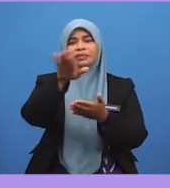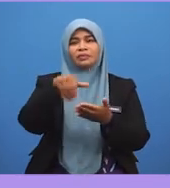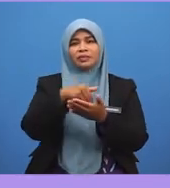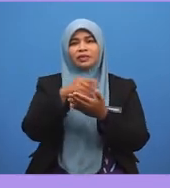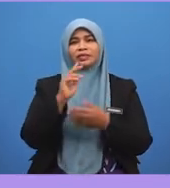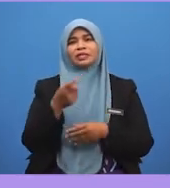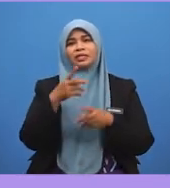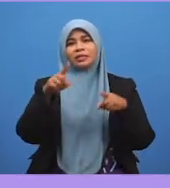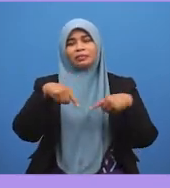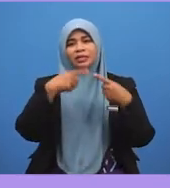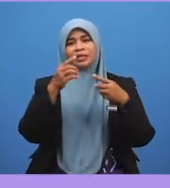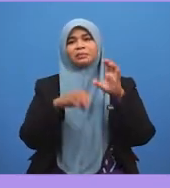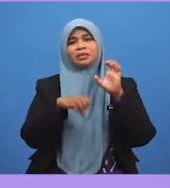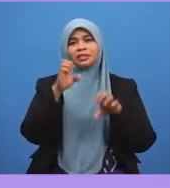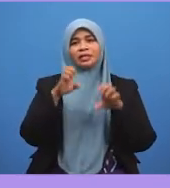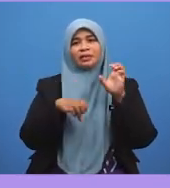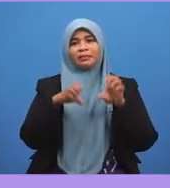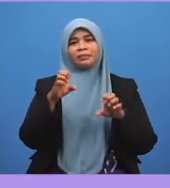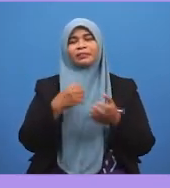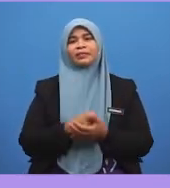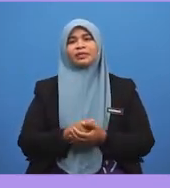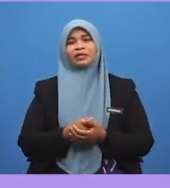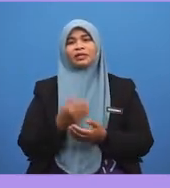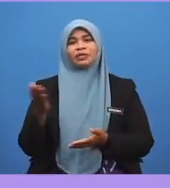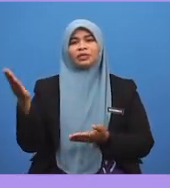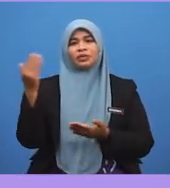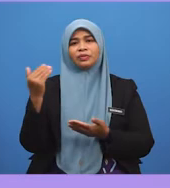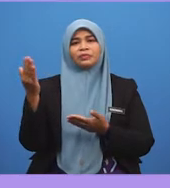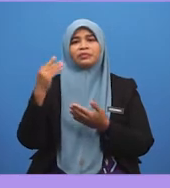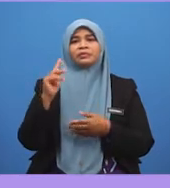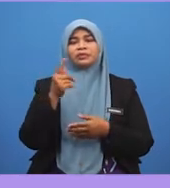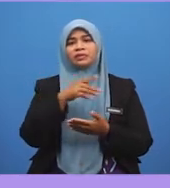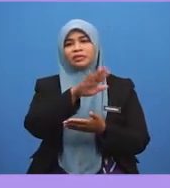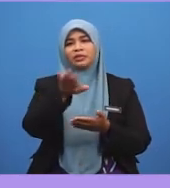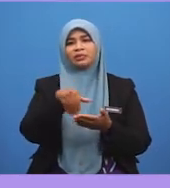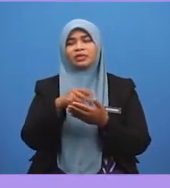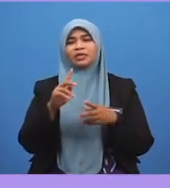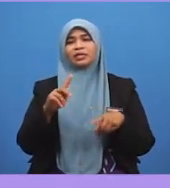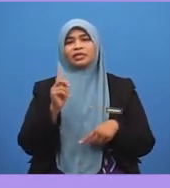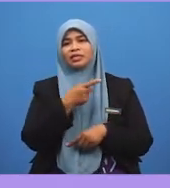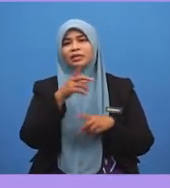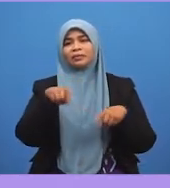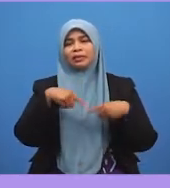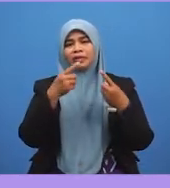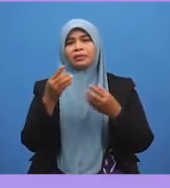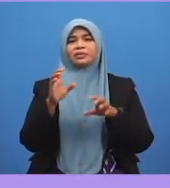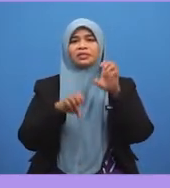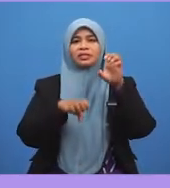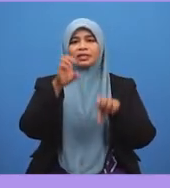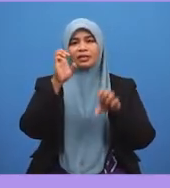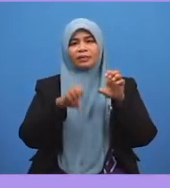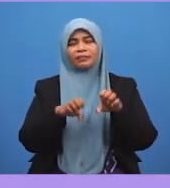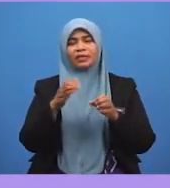semua, kita pergi bersenam. Jom, jom semua, kita pergi